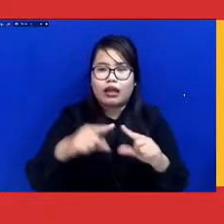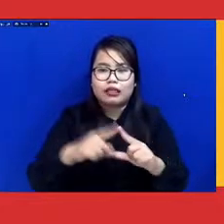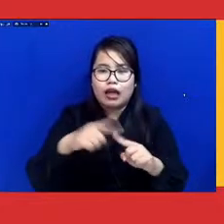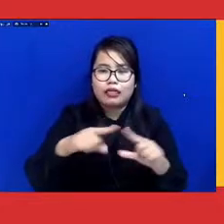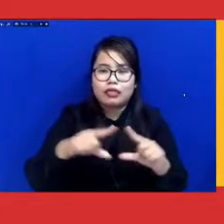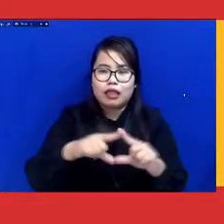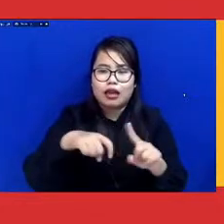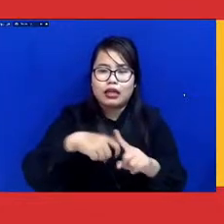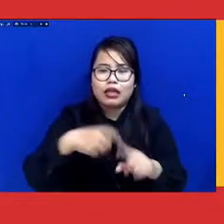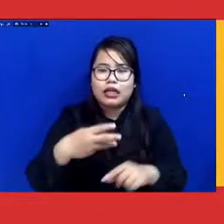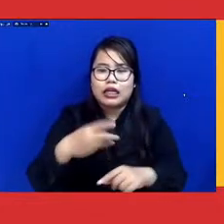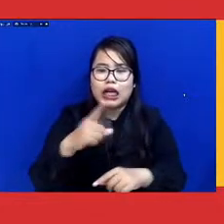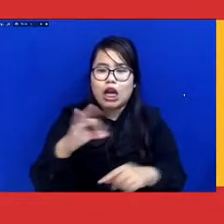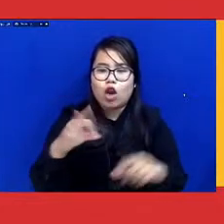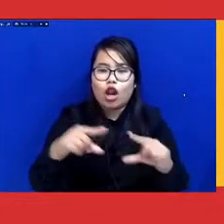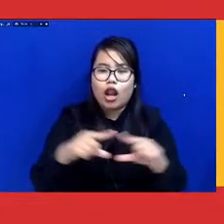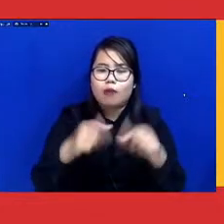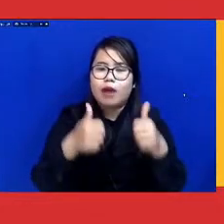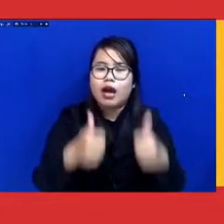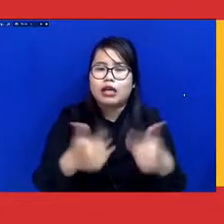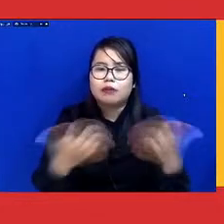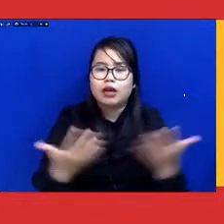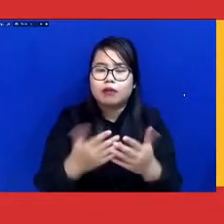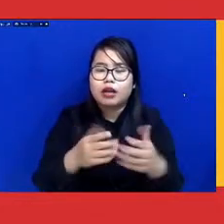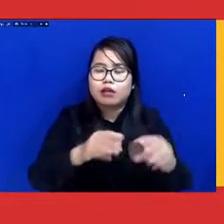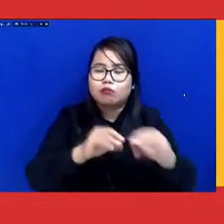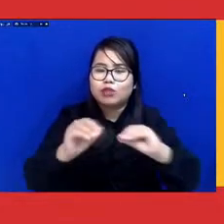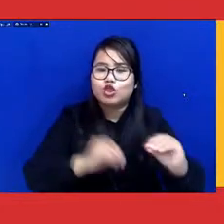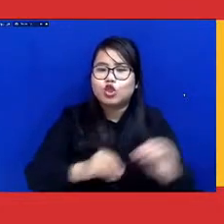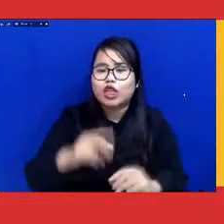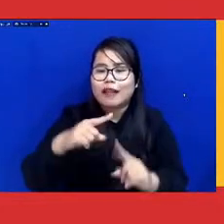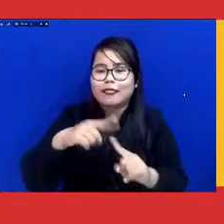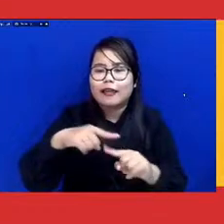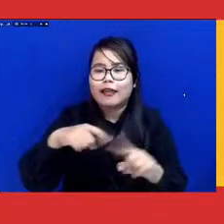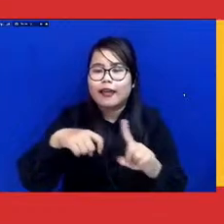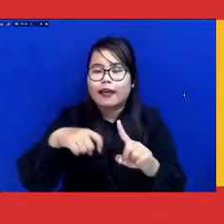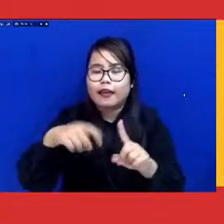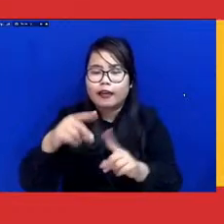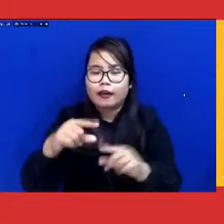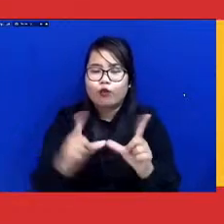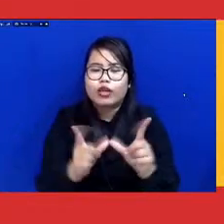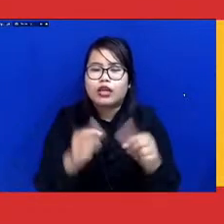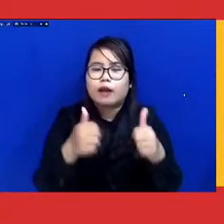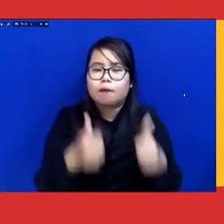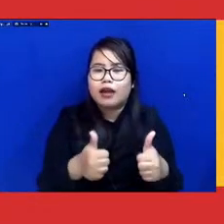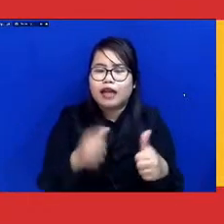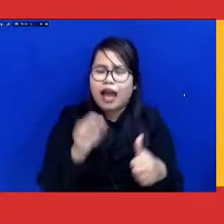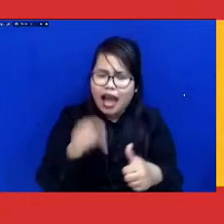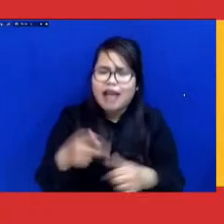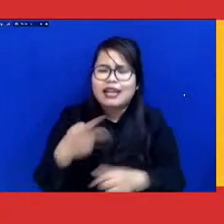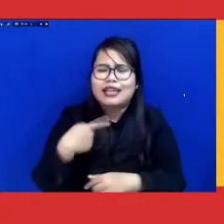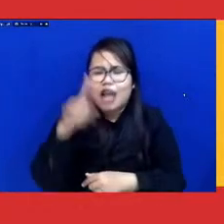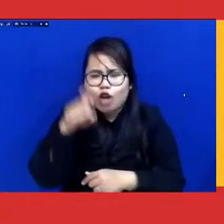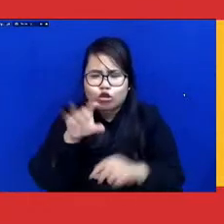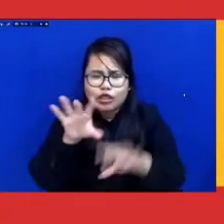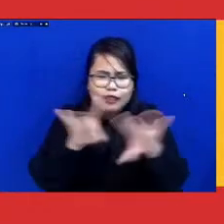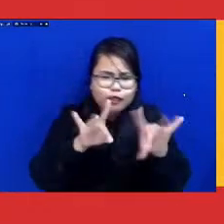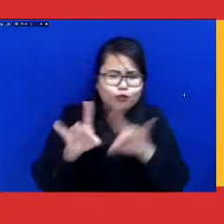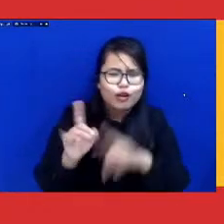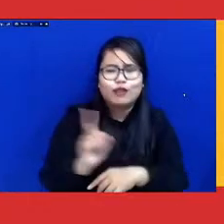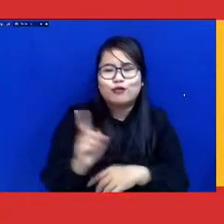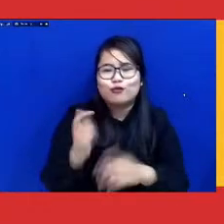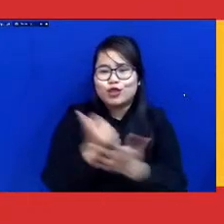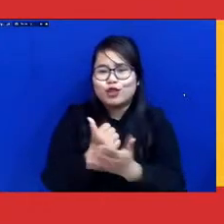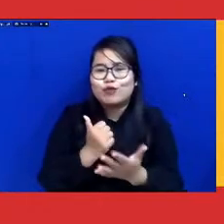baik, bagaimana menyusun RT/RW dengan baik, RTTR, RTH-nya. Jadi kita harus tentukan betul-betul